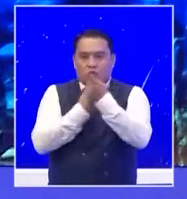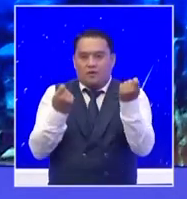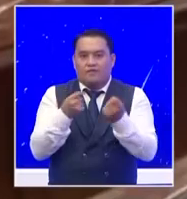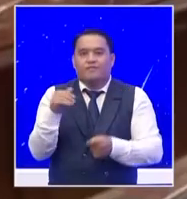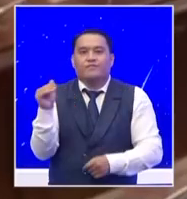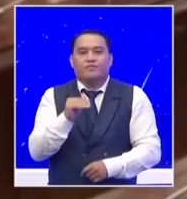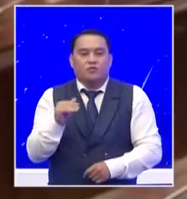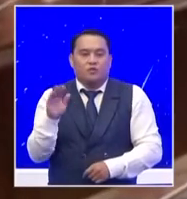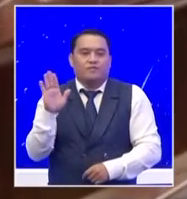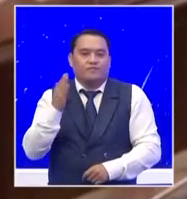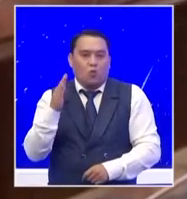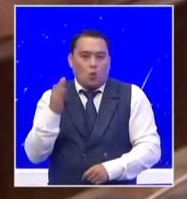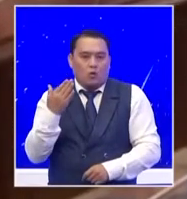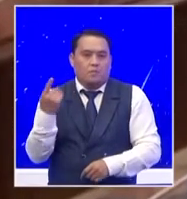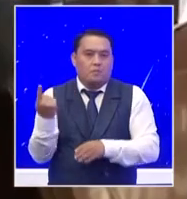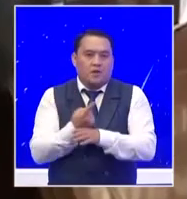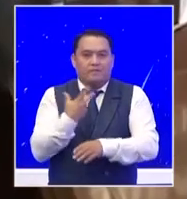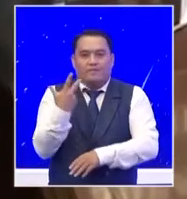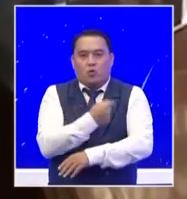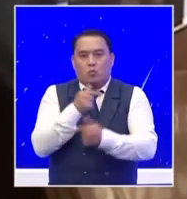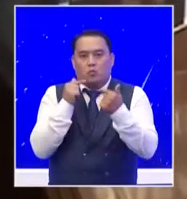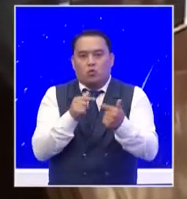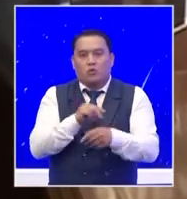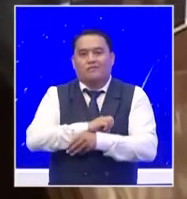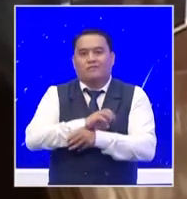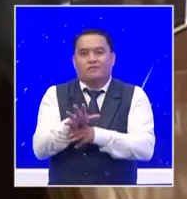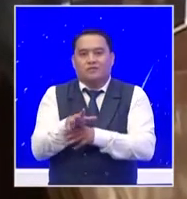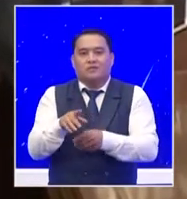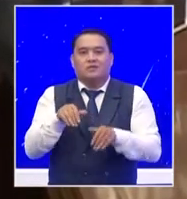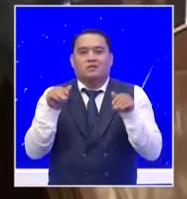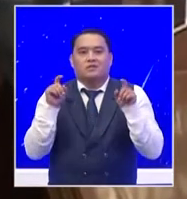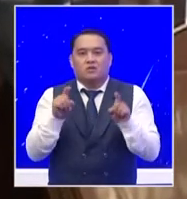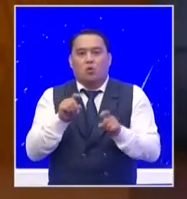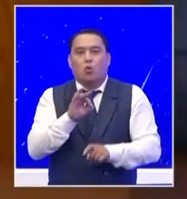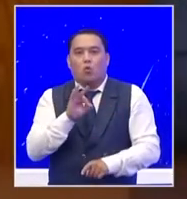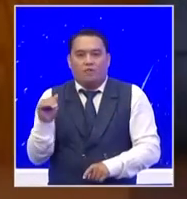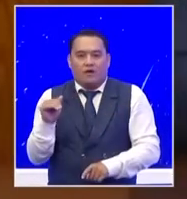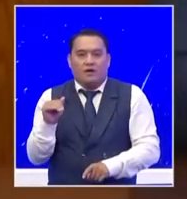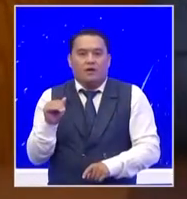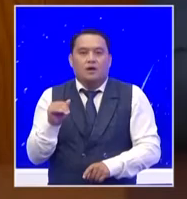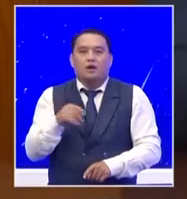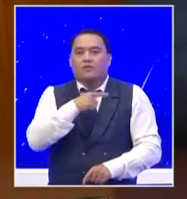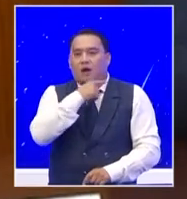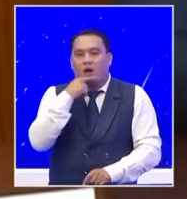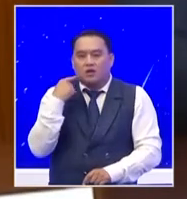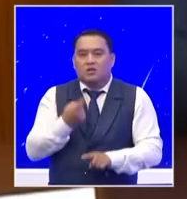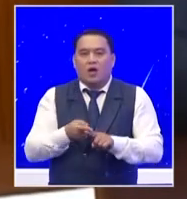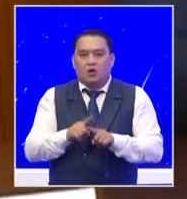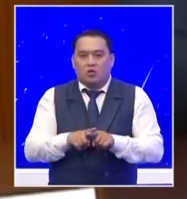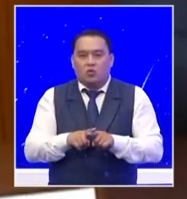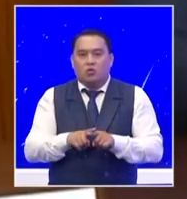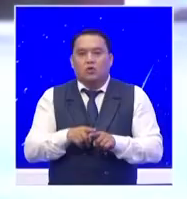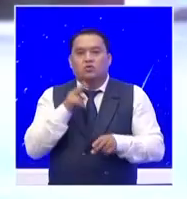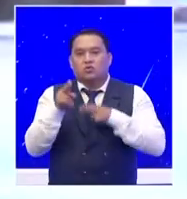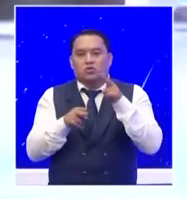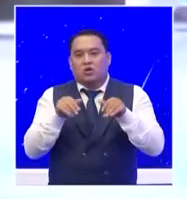вторник «Спутник Ви» стал первым в мире вакциной от коронавируса, зарегистрированной официально. Однако как в России, так и за рубежом